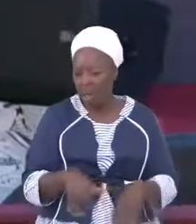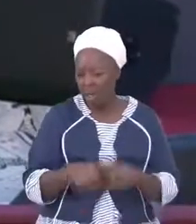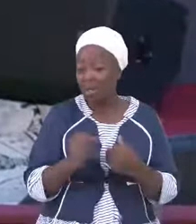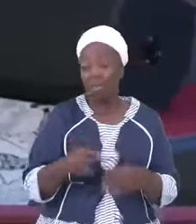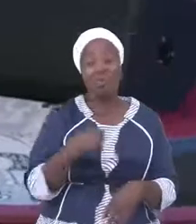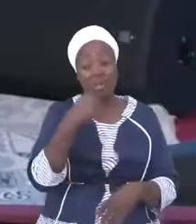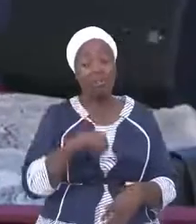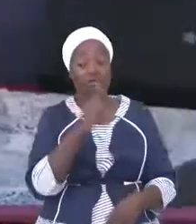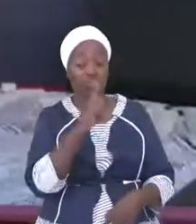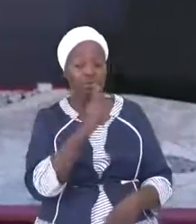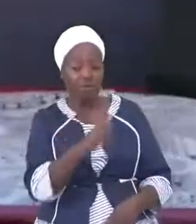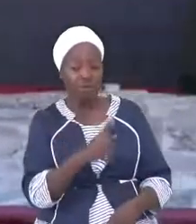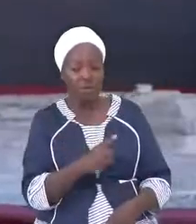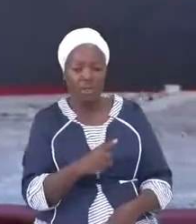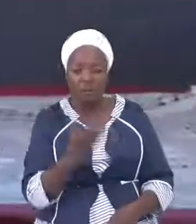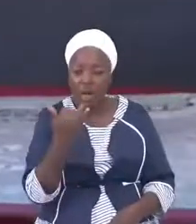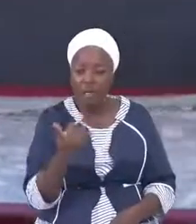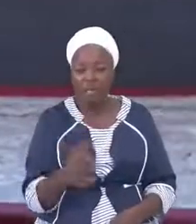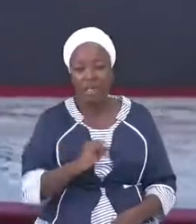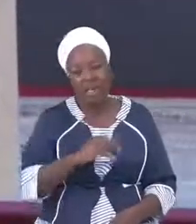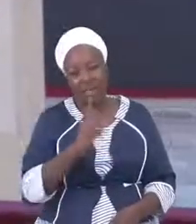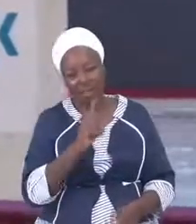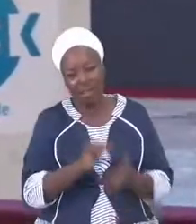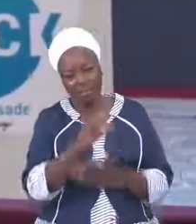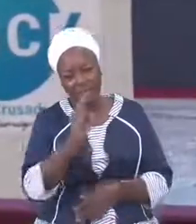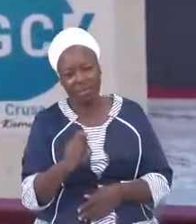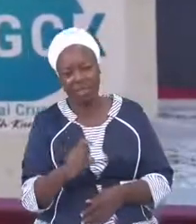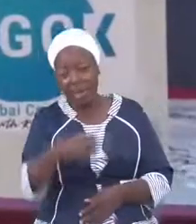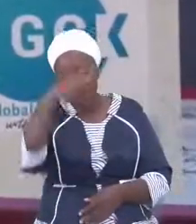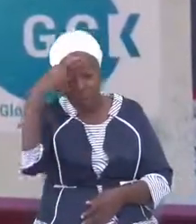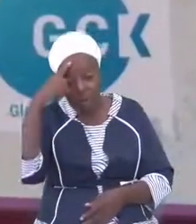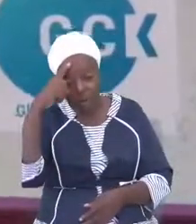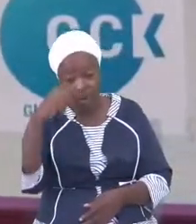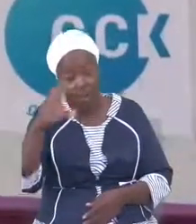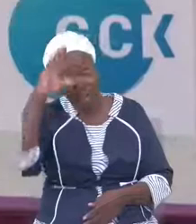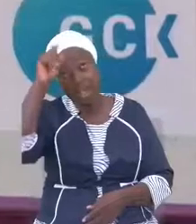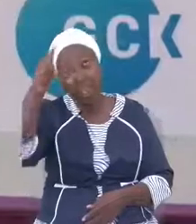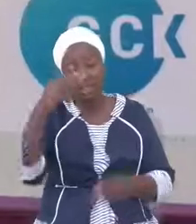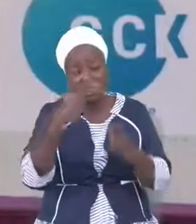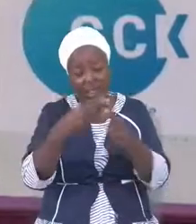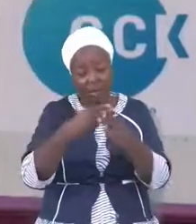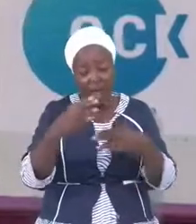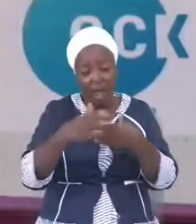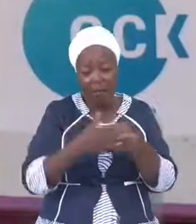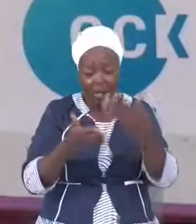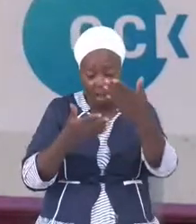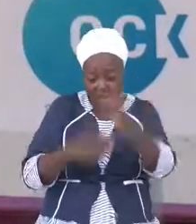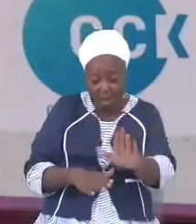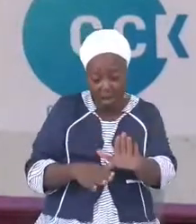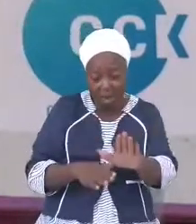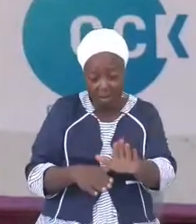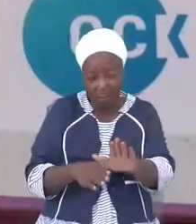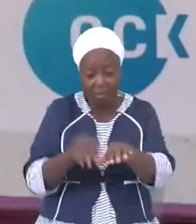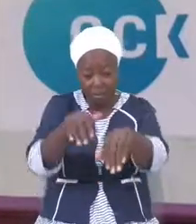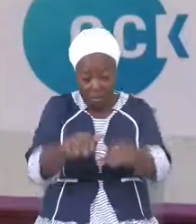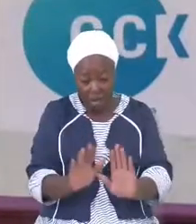Mais comment tu peux dire cela de façon convaincante? Parce que son nom après sa mort, et son